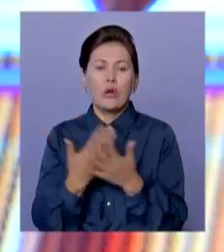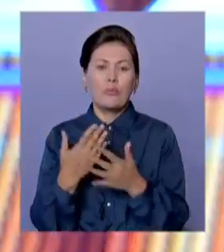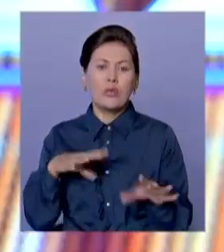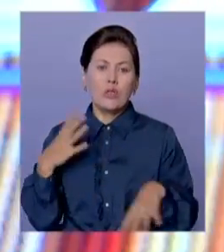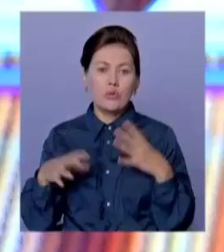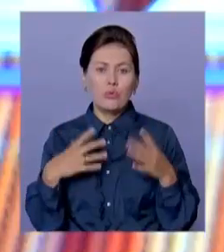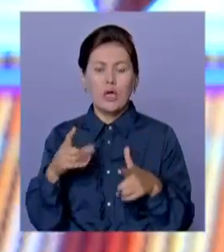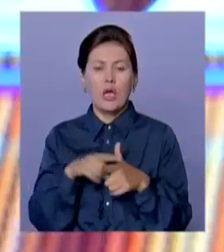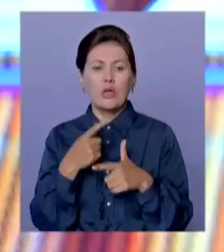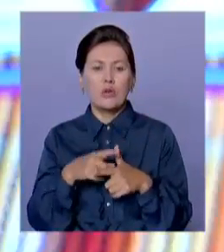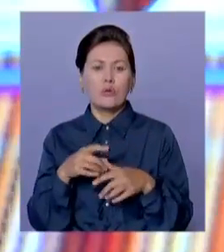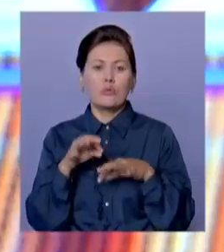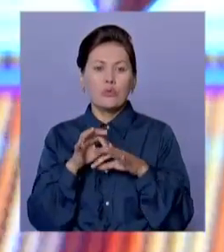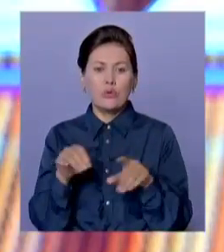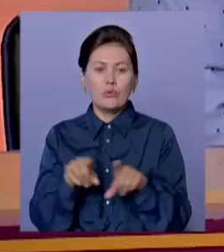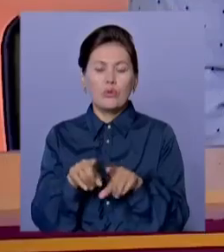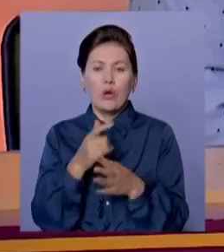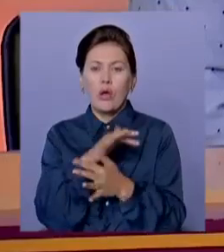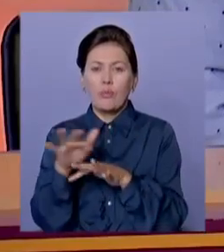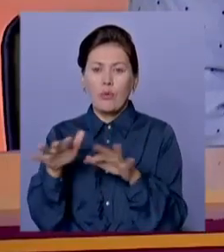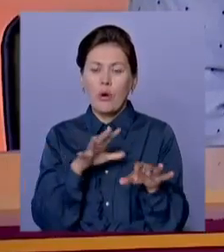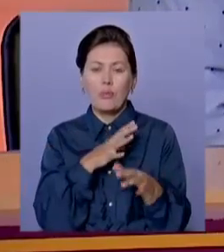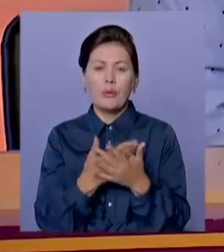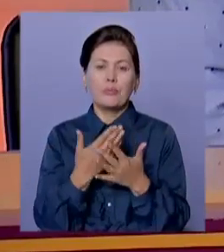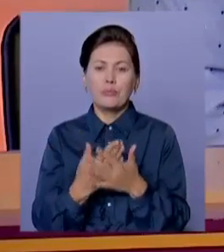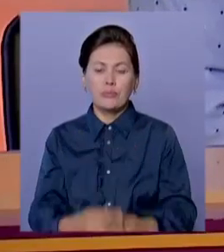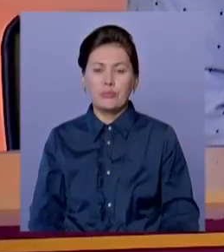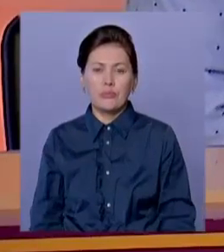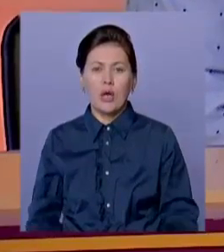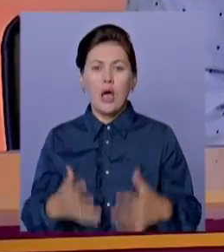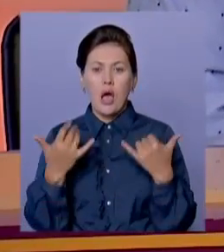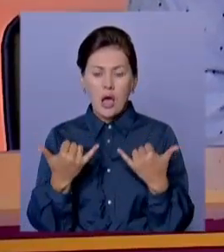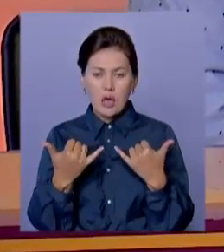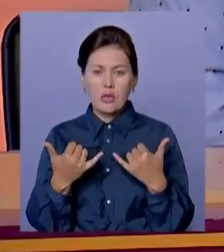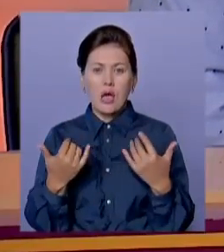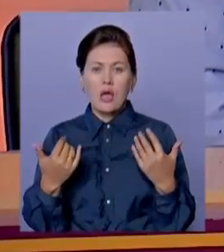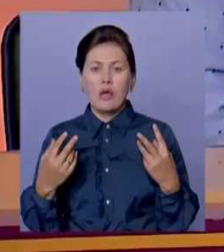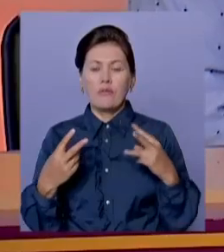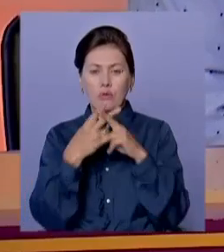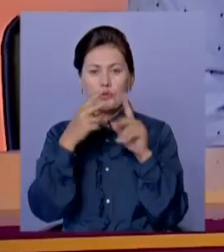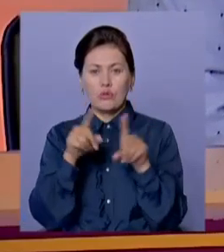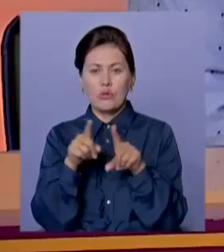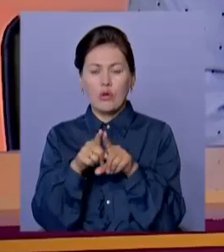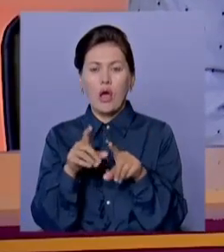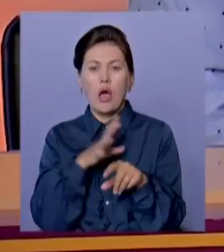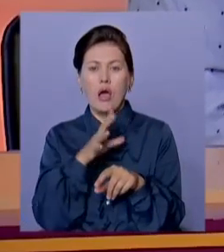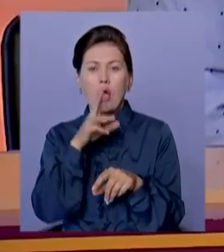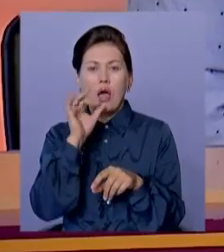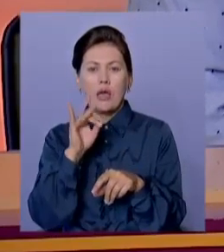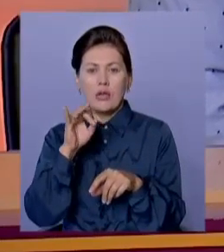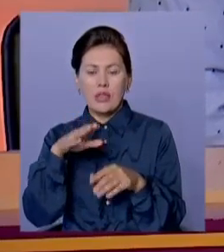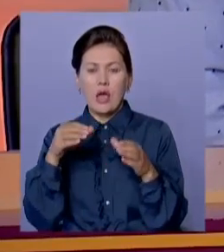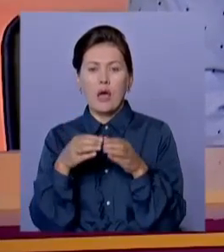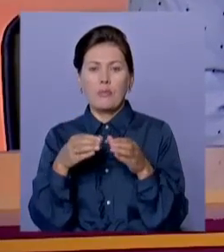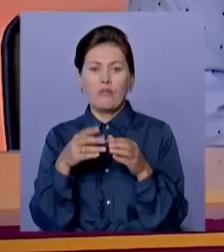жаттығуына, жүріс-тұрысына дегендей? Қазір әрине инфраструктура дейді ғой, Қайратта, Қайрат